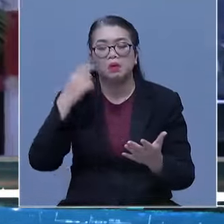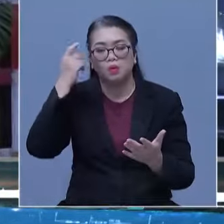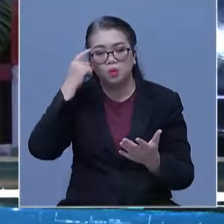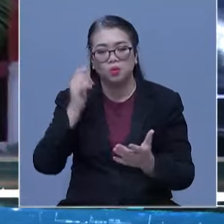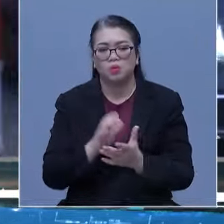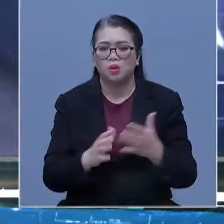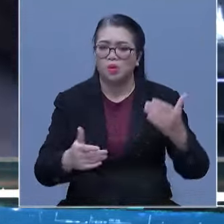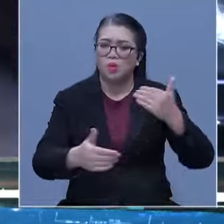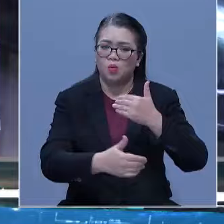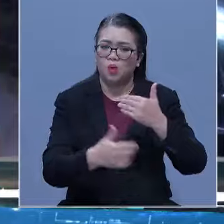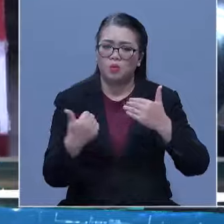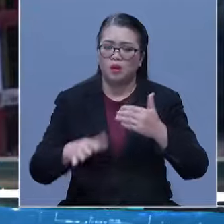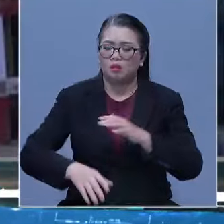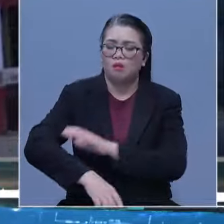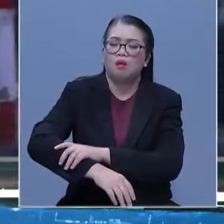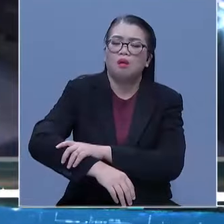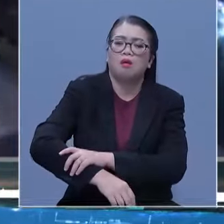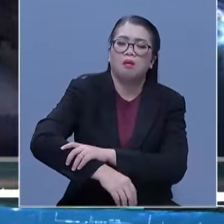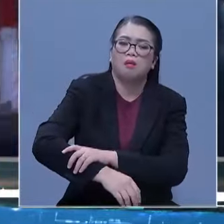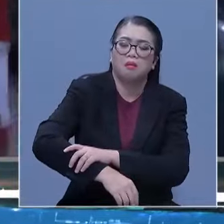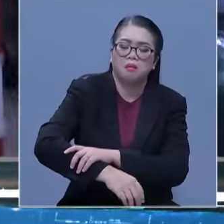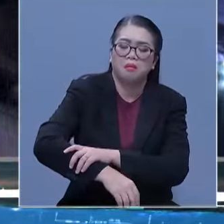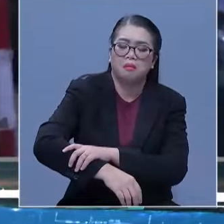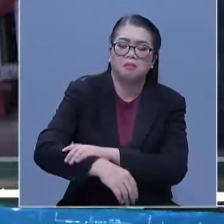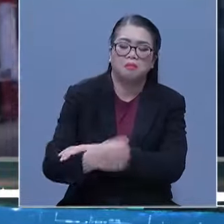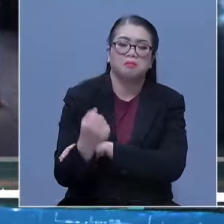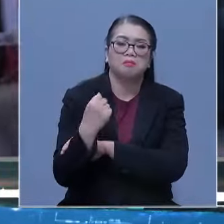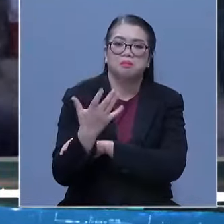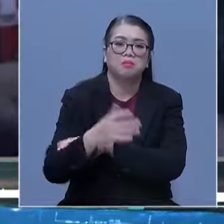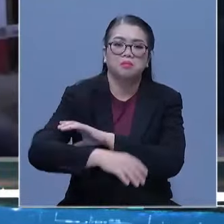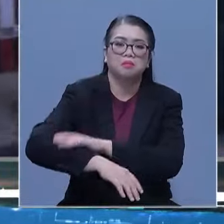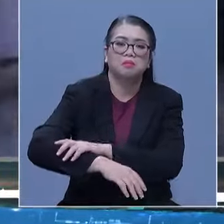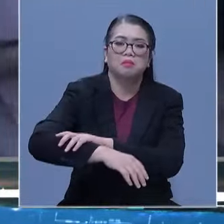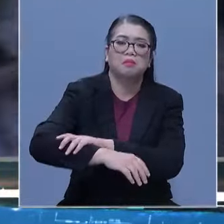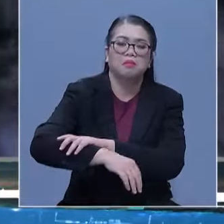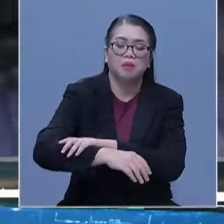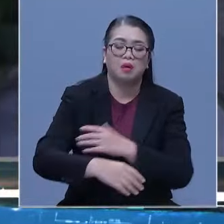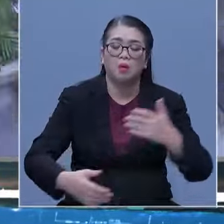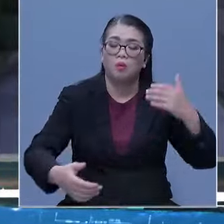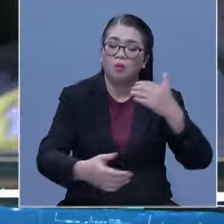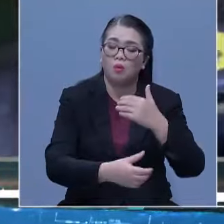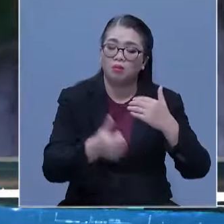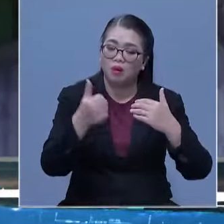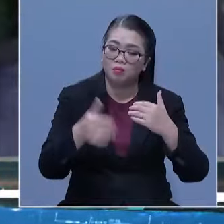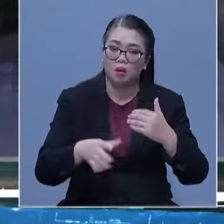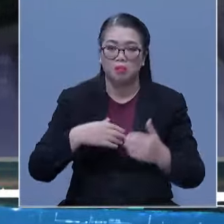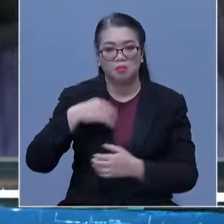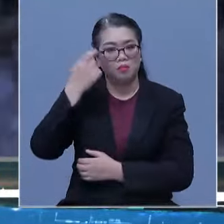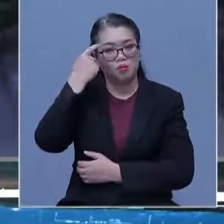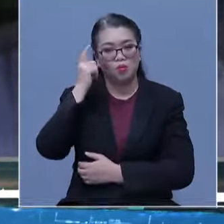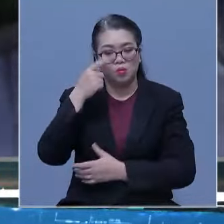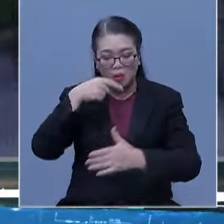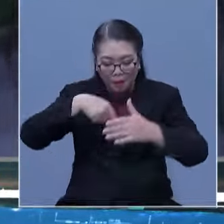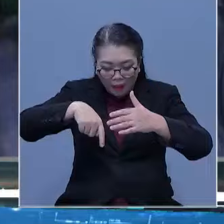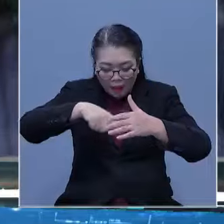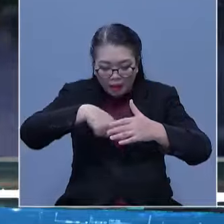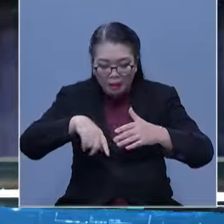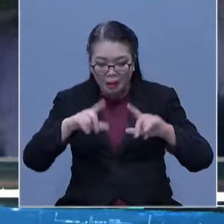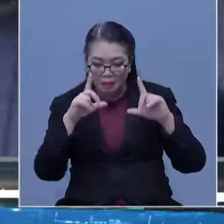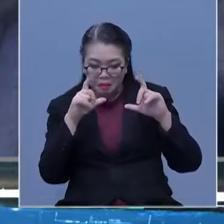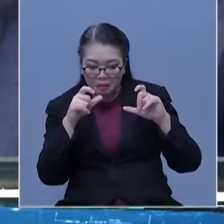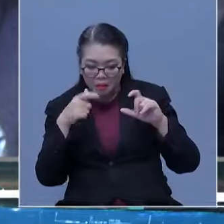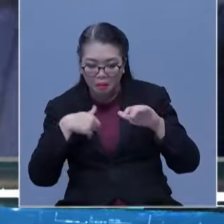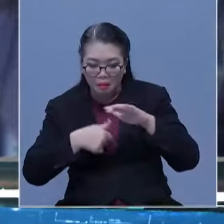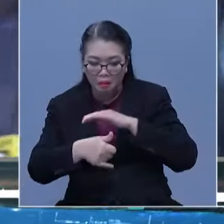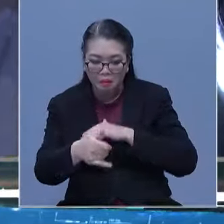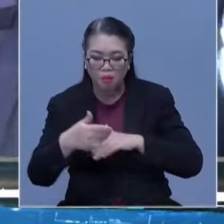อาจจะก่อนไม่ได้นะคุณทักษิณพยุงแขนอยู่หรือเปล่าแต่ไม่รู้เลยว่าเราจะได้เห็นภาพบรรยากาศภายในบ้านจันทร์สองล่าหรือเปล่าเพราะสู่